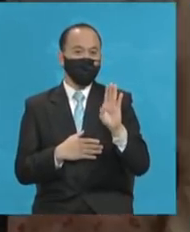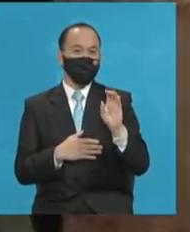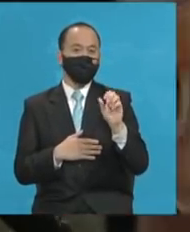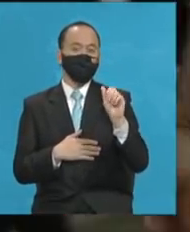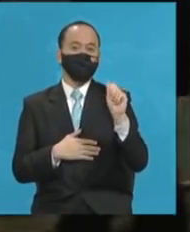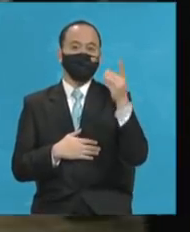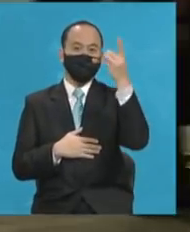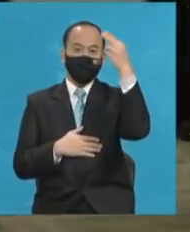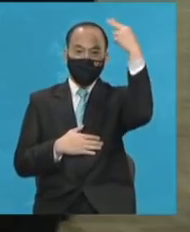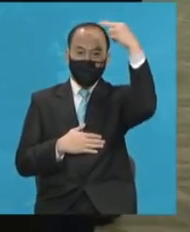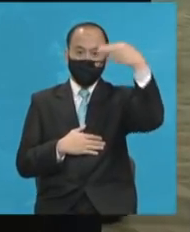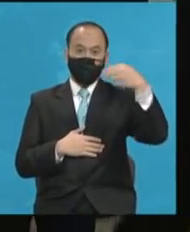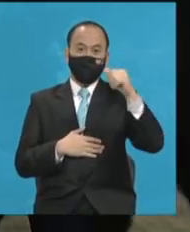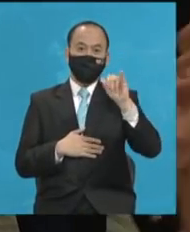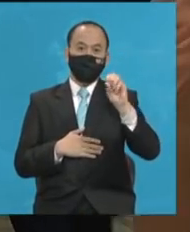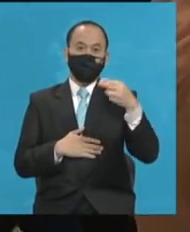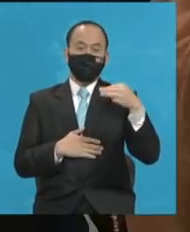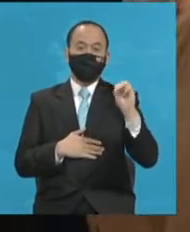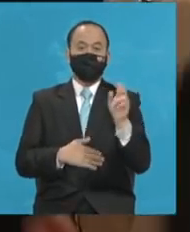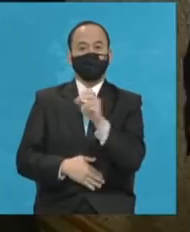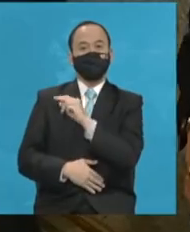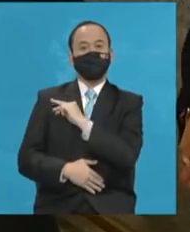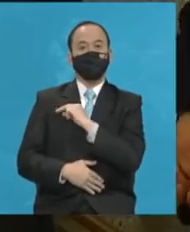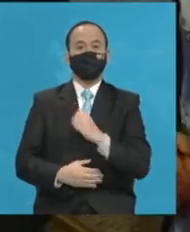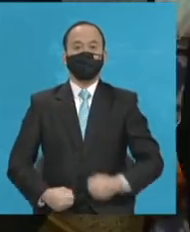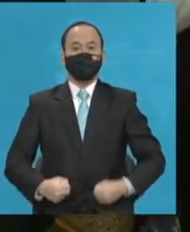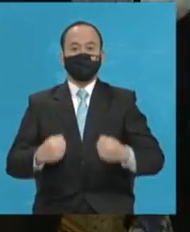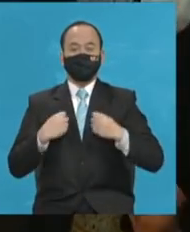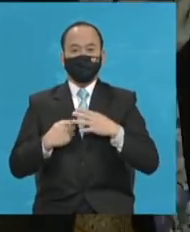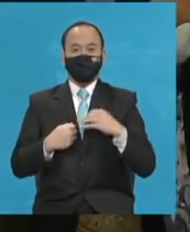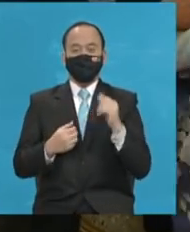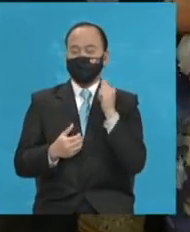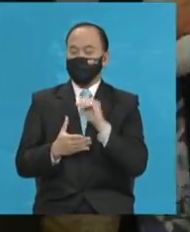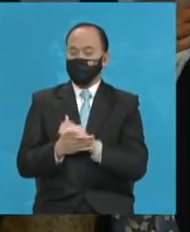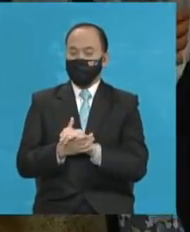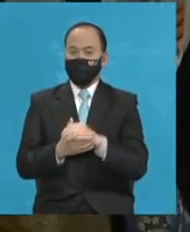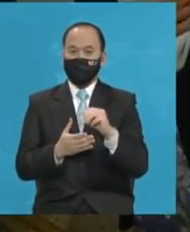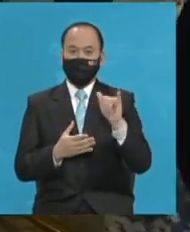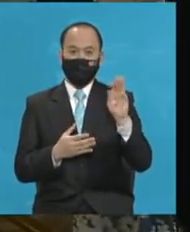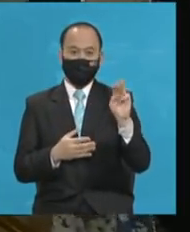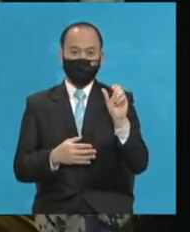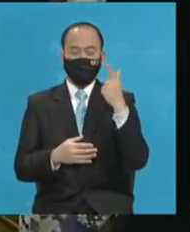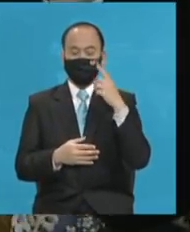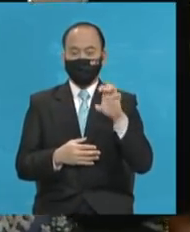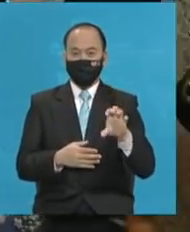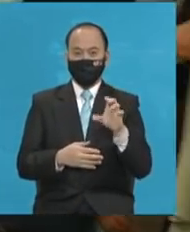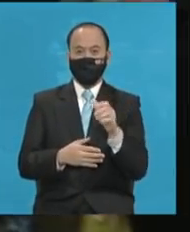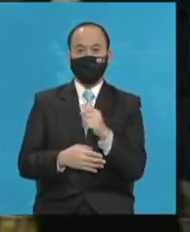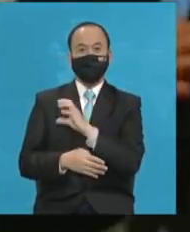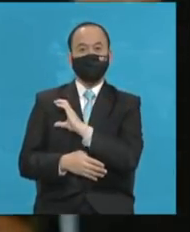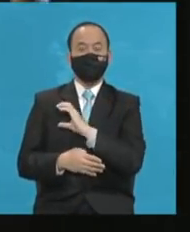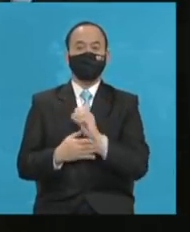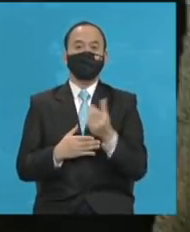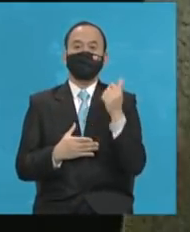Awang Haji Muhammad Syaikh Jafar menteri kesehatan dan caten pesuruhjaya pasukan polis diraja Brunei dan istri